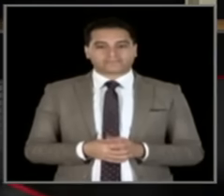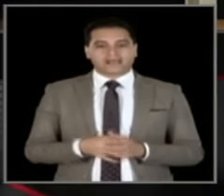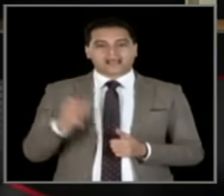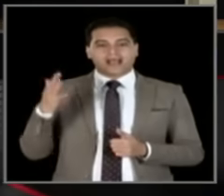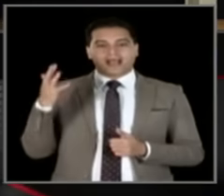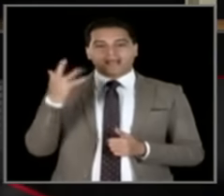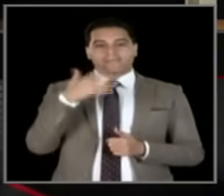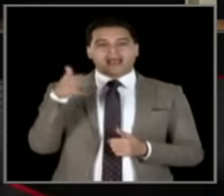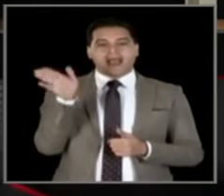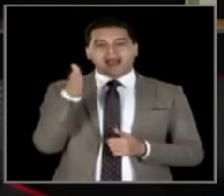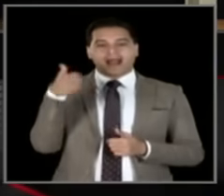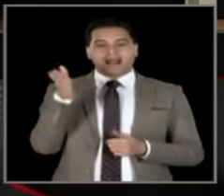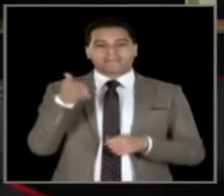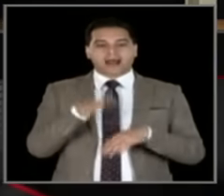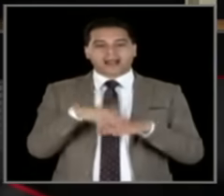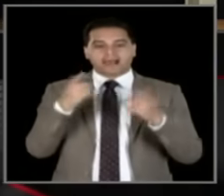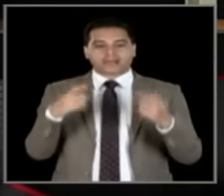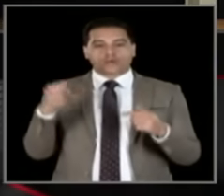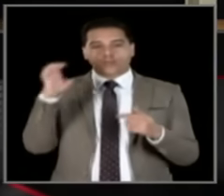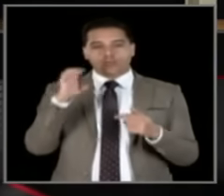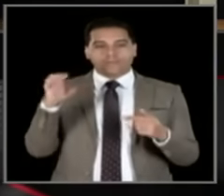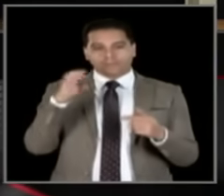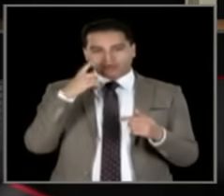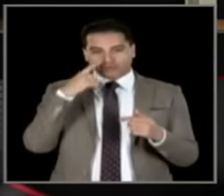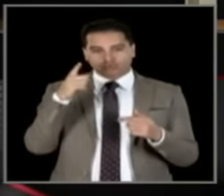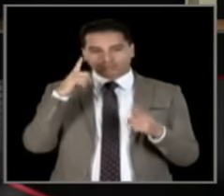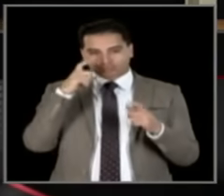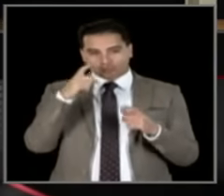كم عدد أعلام الدول الأوروبية في الصورة؟